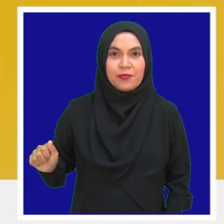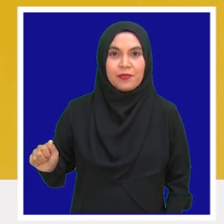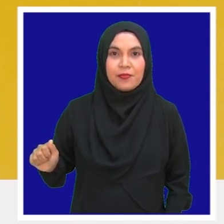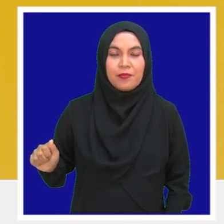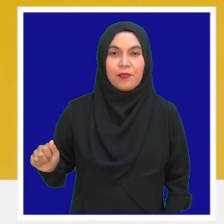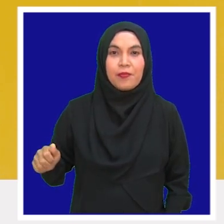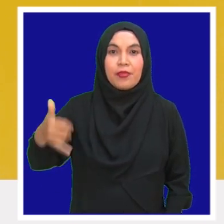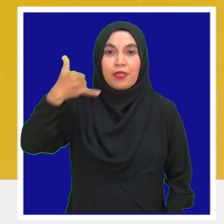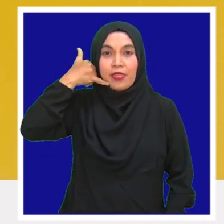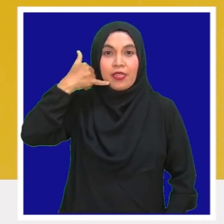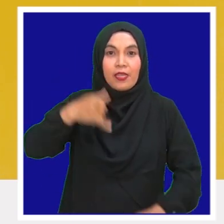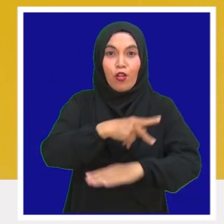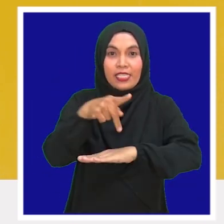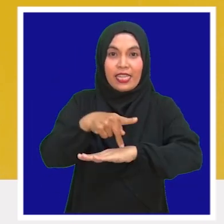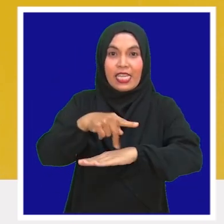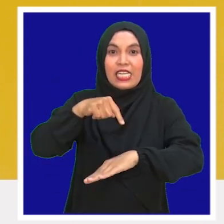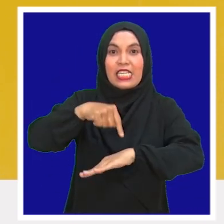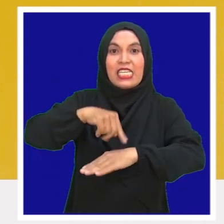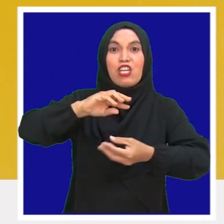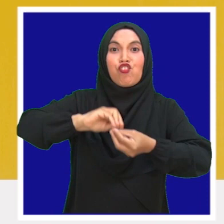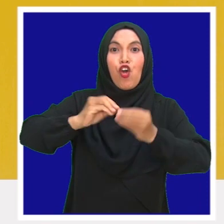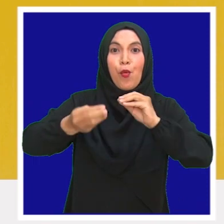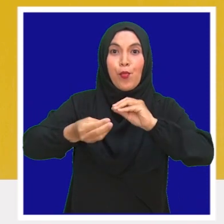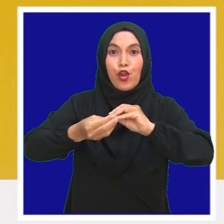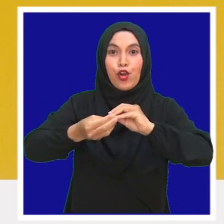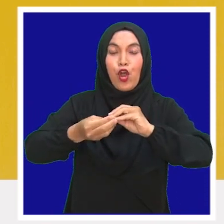call center di nomor